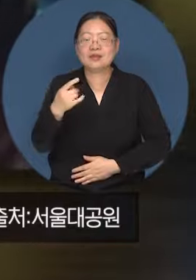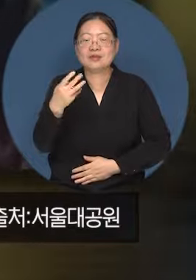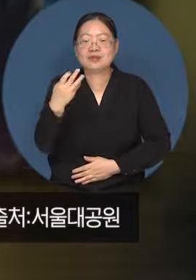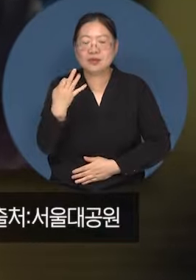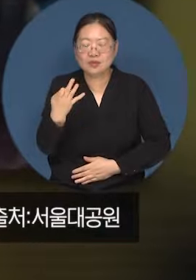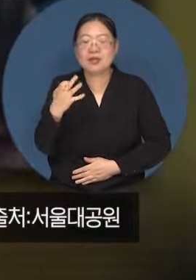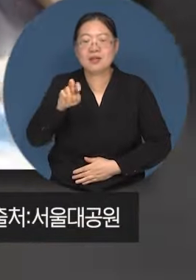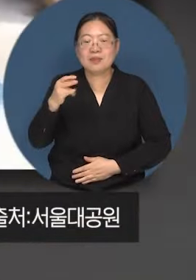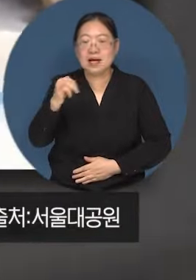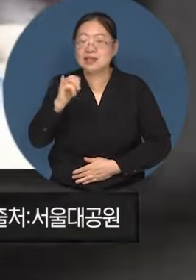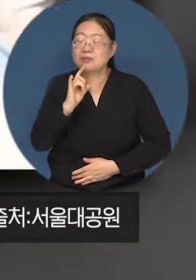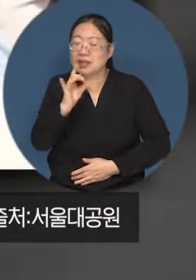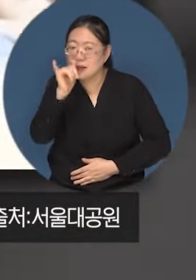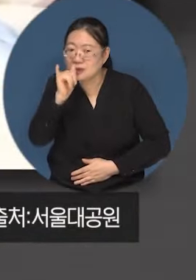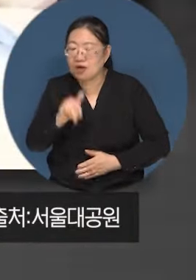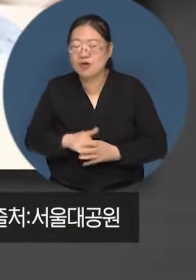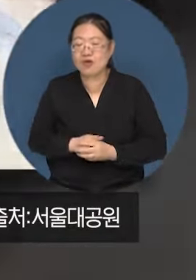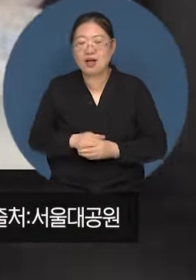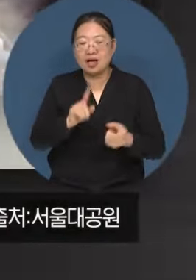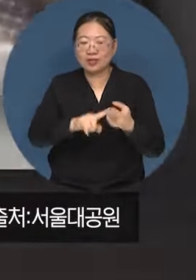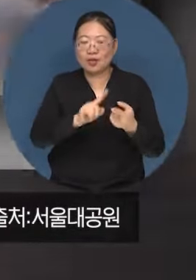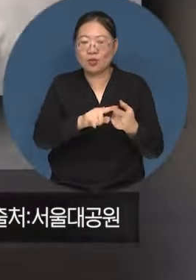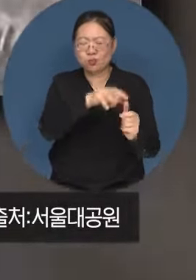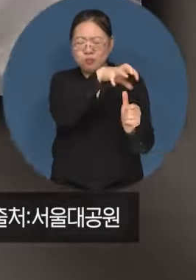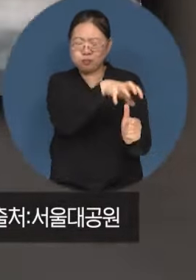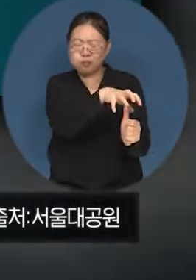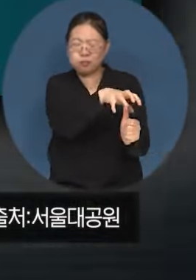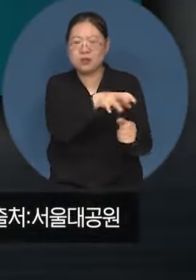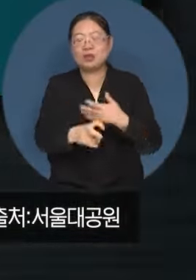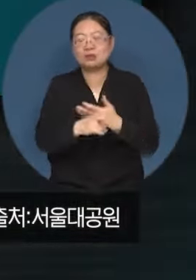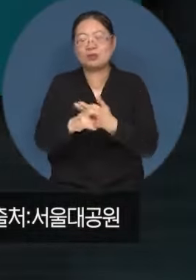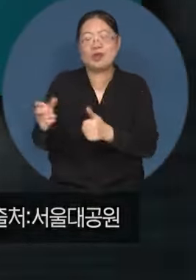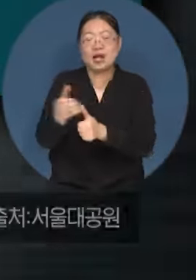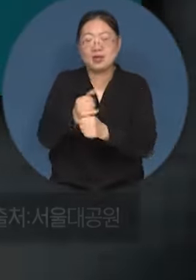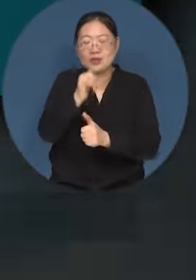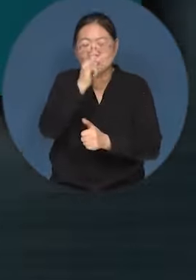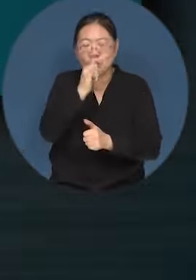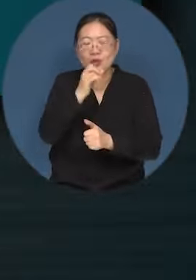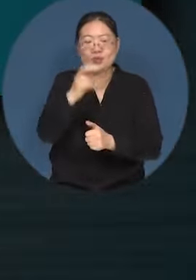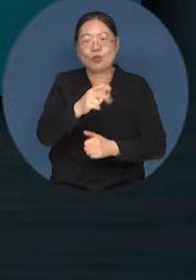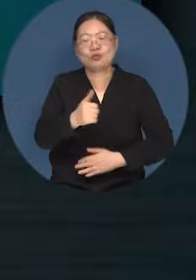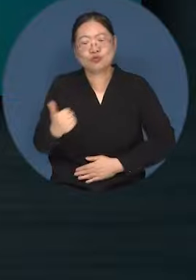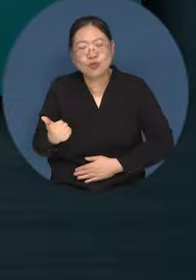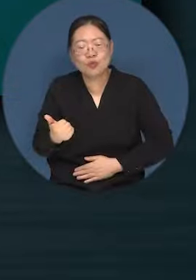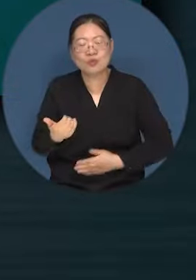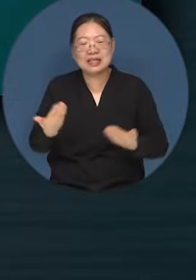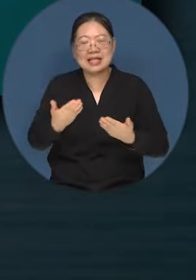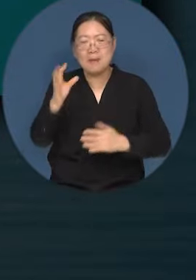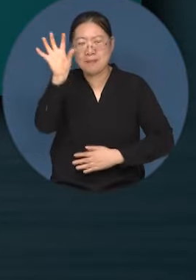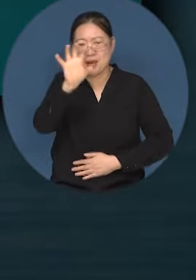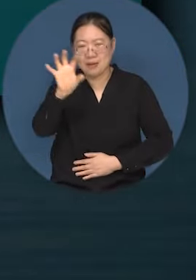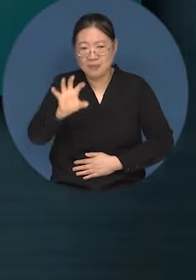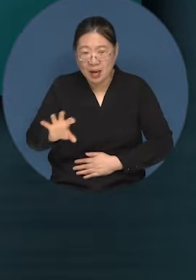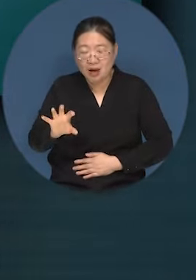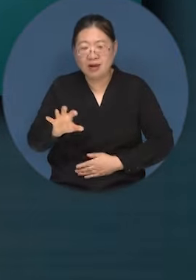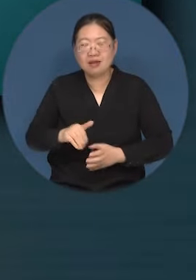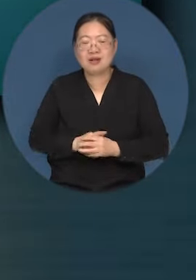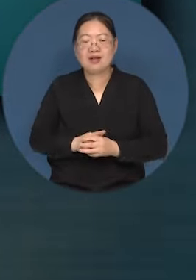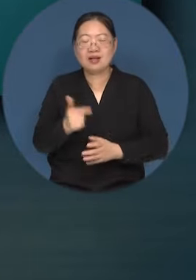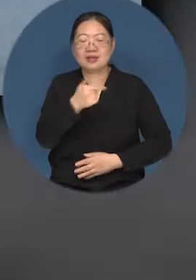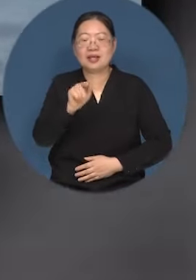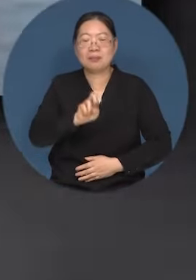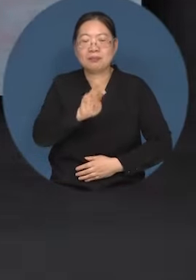이렇게 두면 계속 불법으로 포획이 되고 그물에 걸려서 죽고 이런 예. 일들이 계속 발생하면